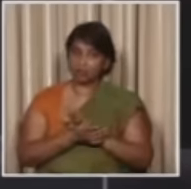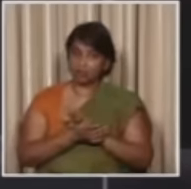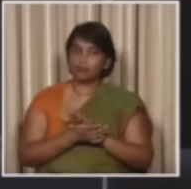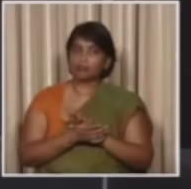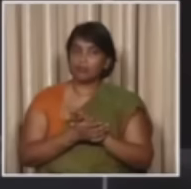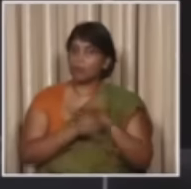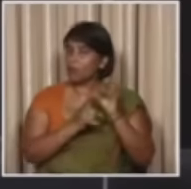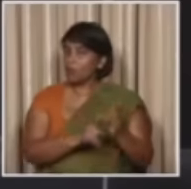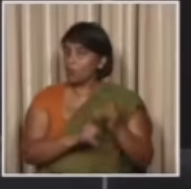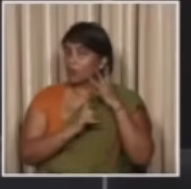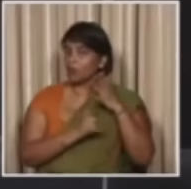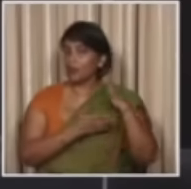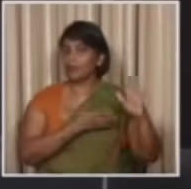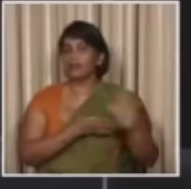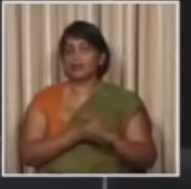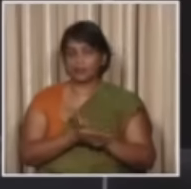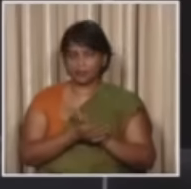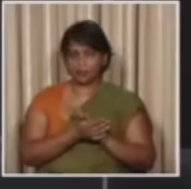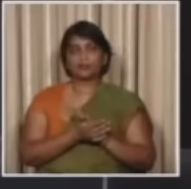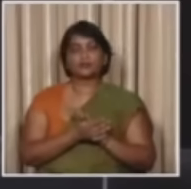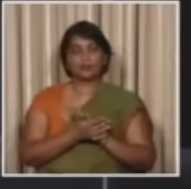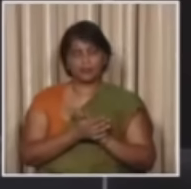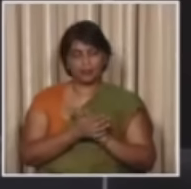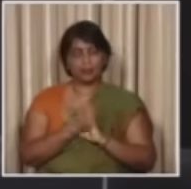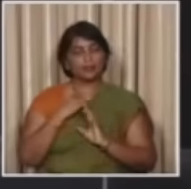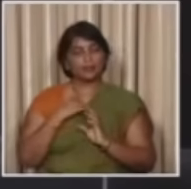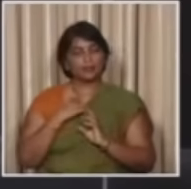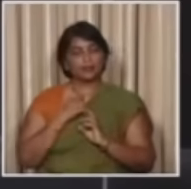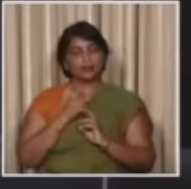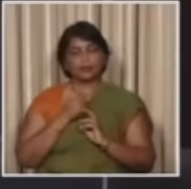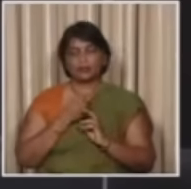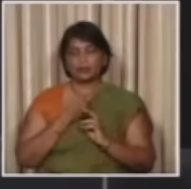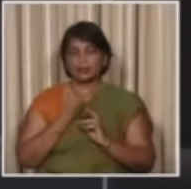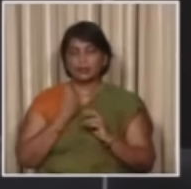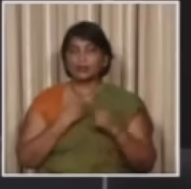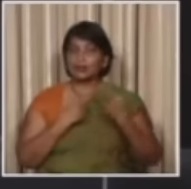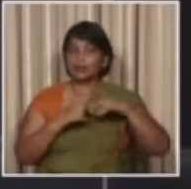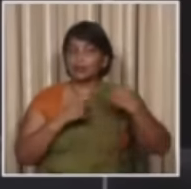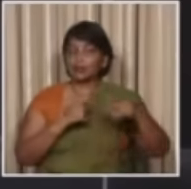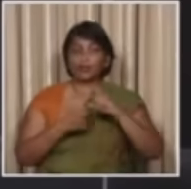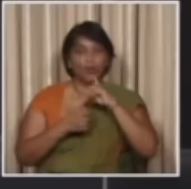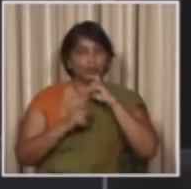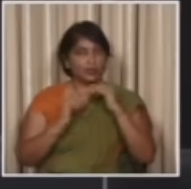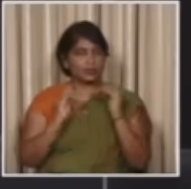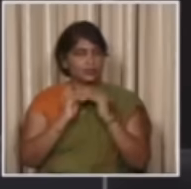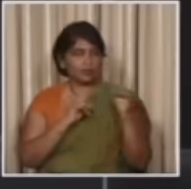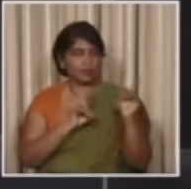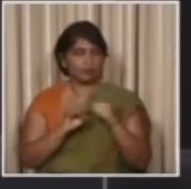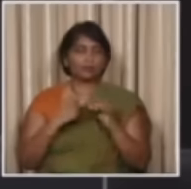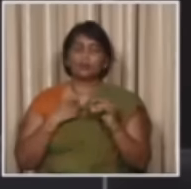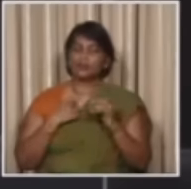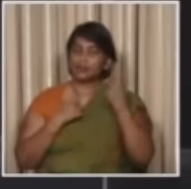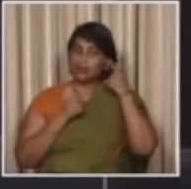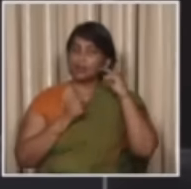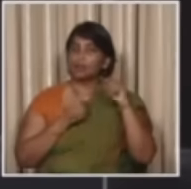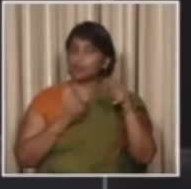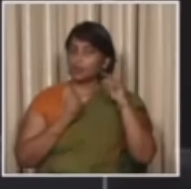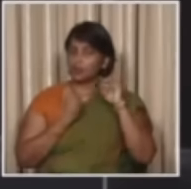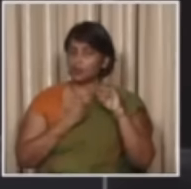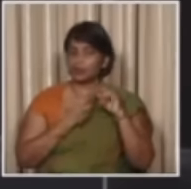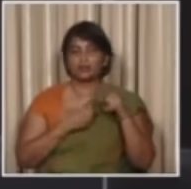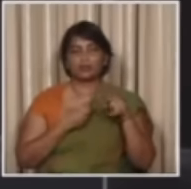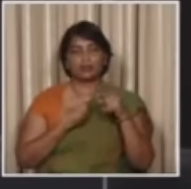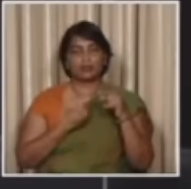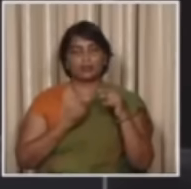ගන්න. ඒ නඩු තීන්දුව අපි සයික් කරනවා ඊළඟ නඩුවලට සමානතාවයත් එක්ක ෆැක්ස් අනුව මෙන්න මේ